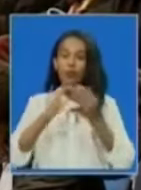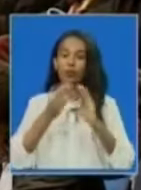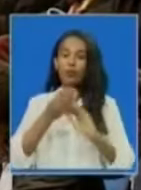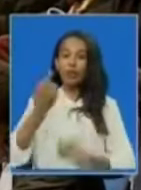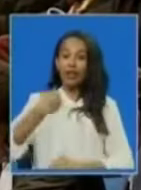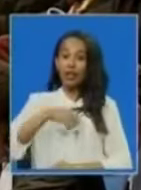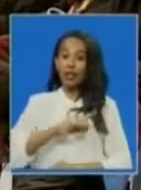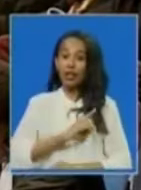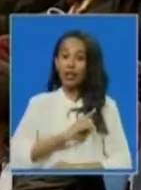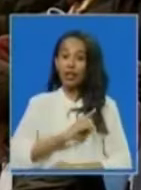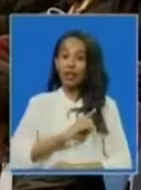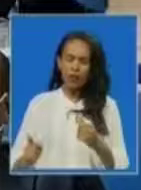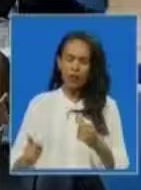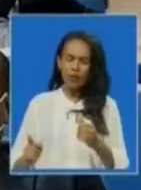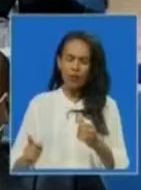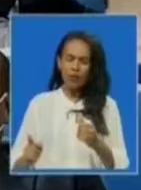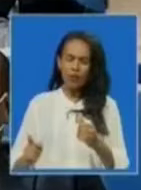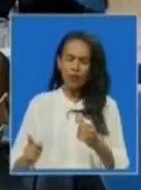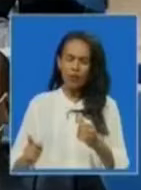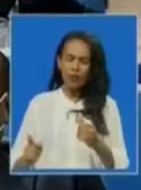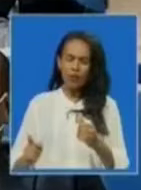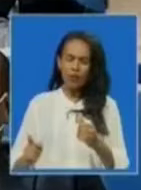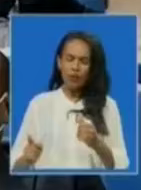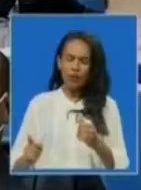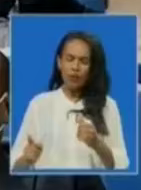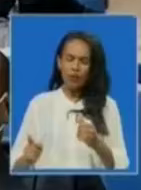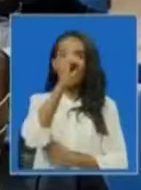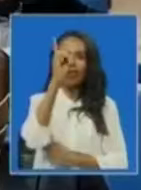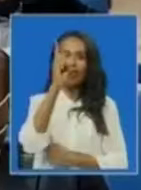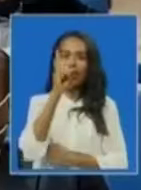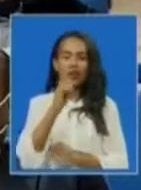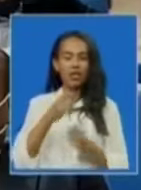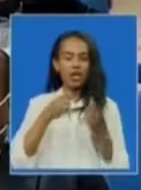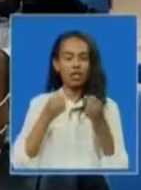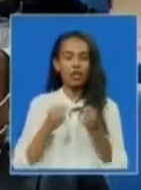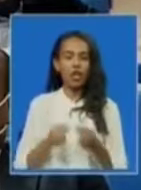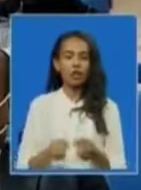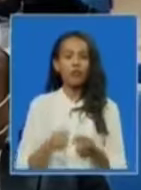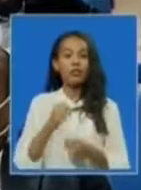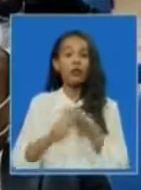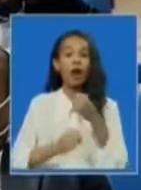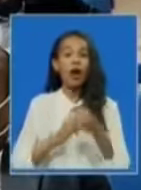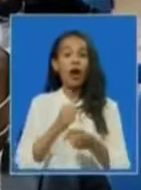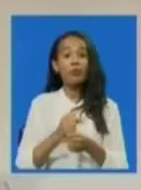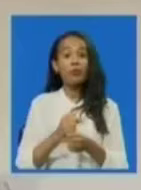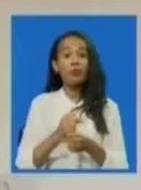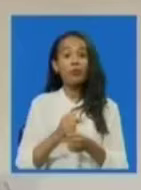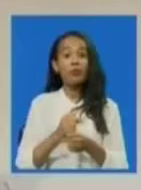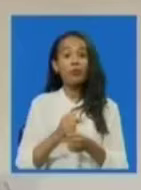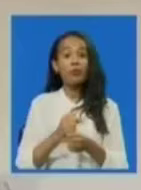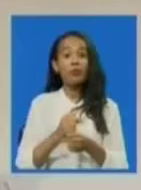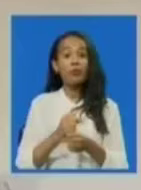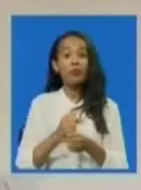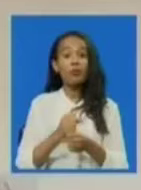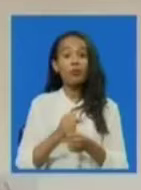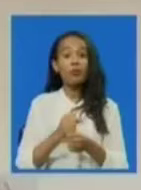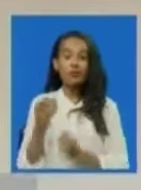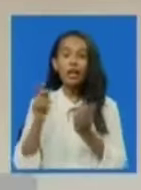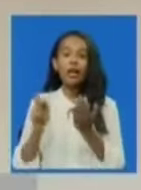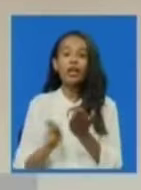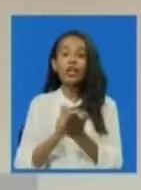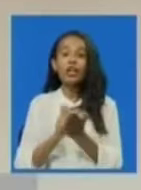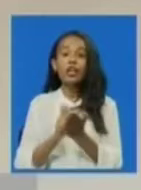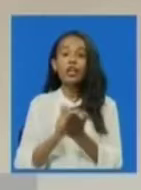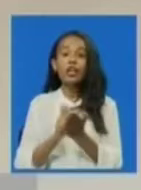ግብ የመታበት አመት የነበረበትና ለቀጣይ 10 አመታት ሀገራችን ኢትዮጵያ የምትመራበት የፍኖተ ብልጽግና የ10 አመት